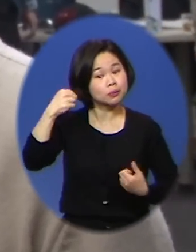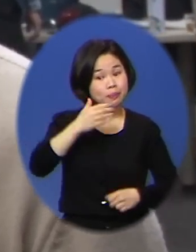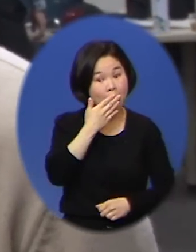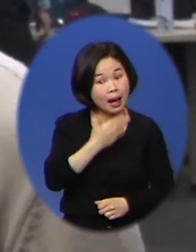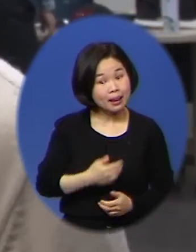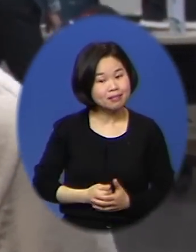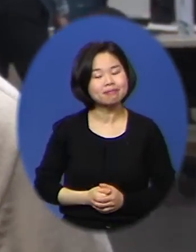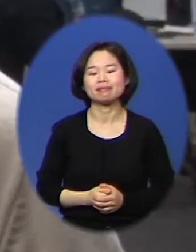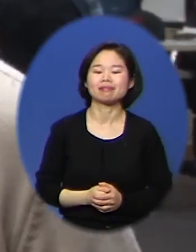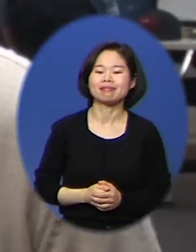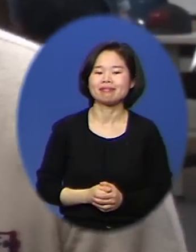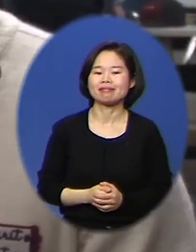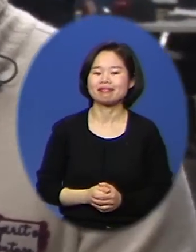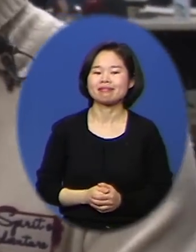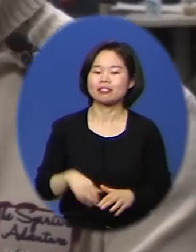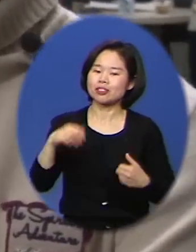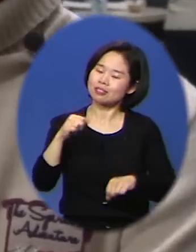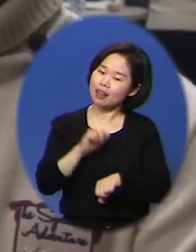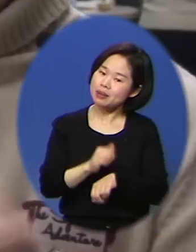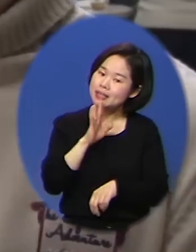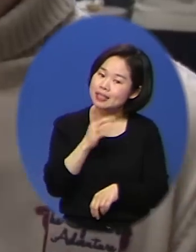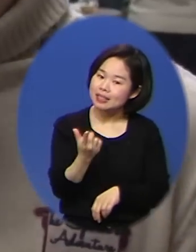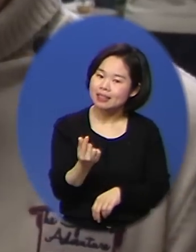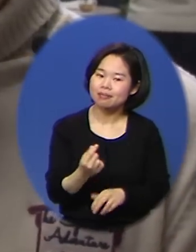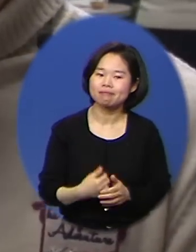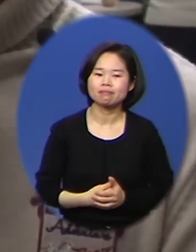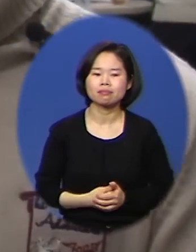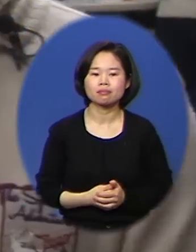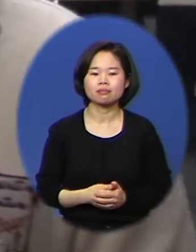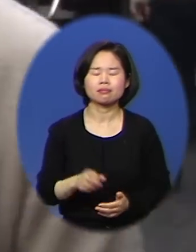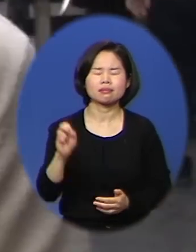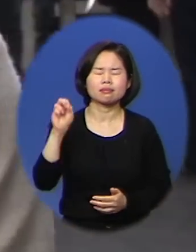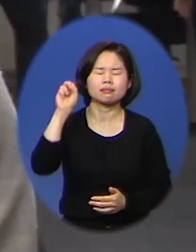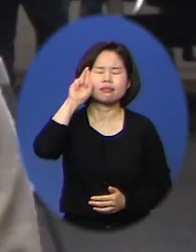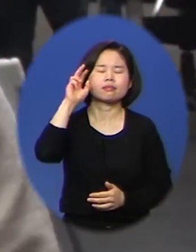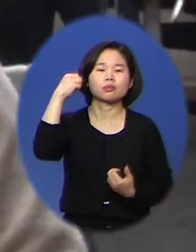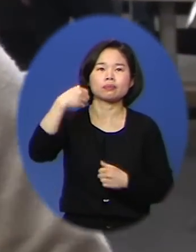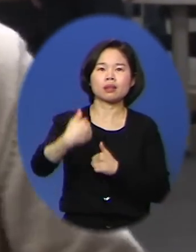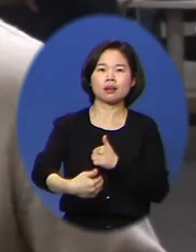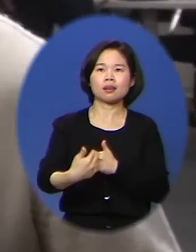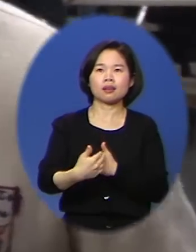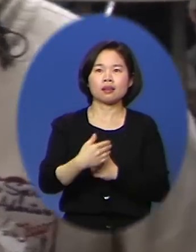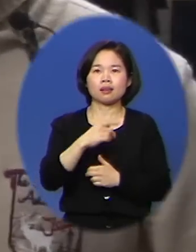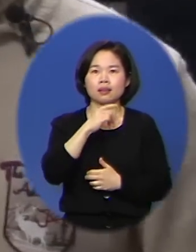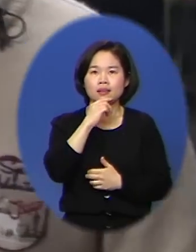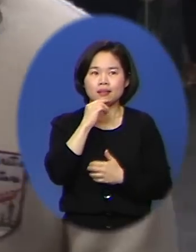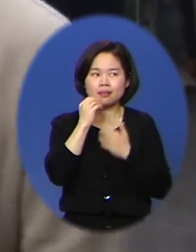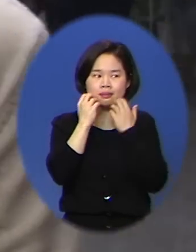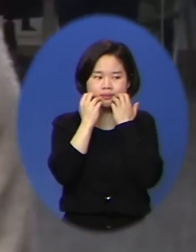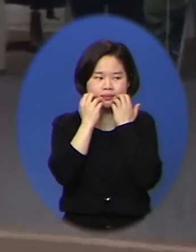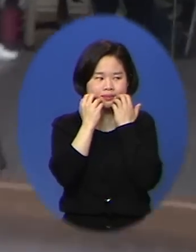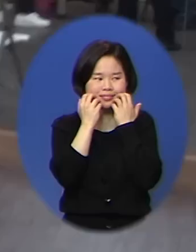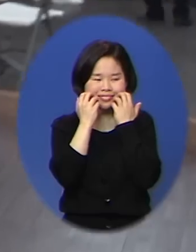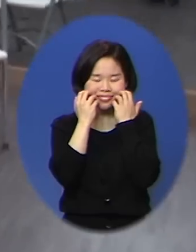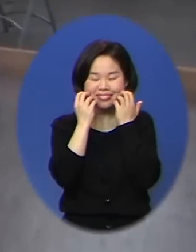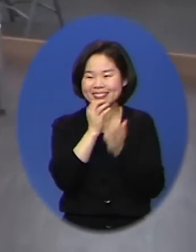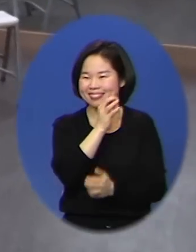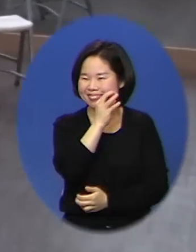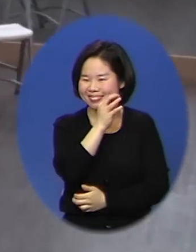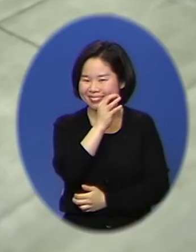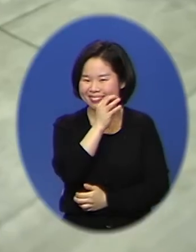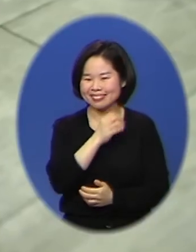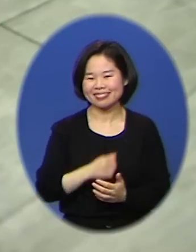네. 오케이. 춤 잘 추니까 민희 씨는. 갑작스러운 춤 요구에 쑥스러운 듯 얼굴을 붉히는 민희